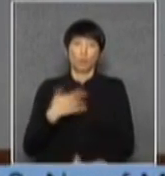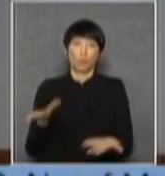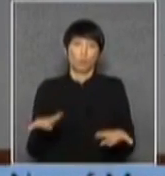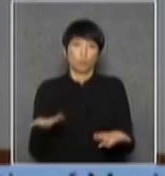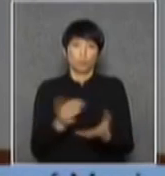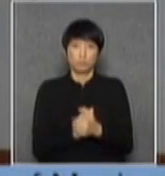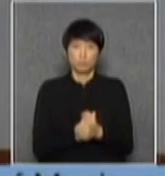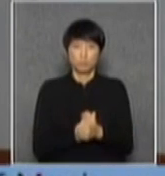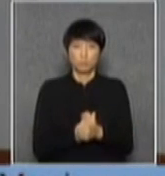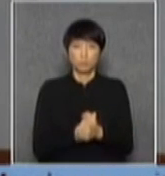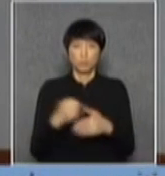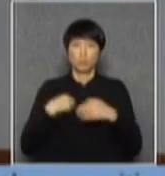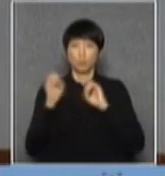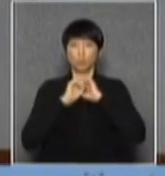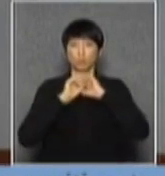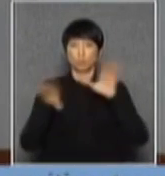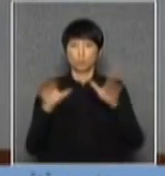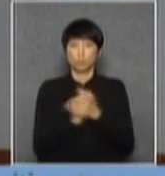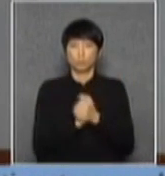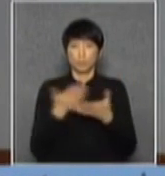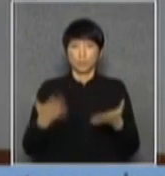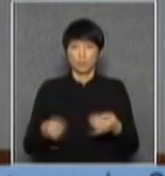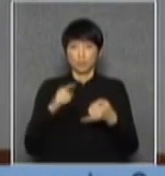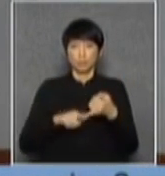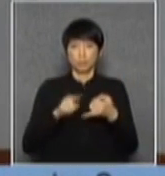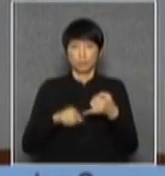就主席，我會宣布咧，而家我結束對呢個